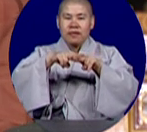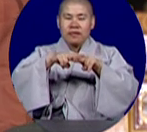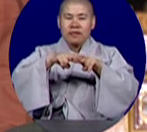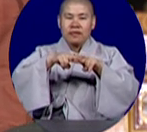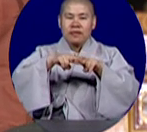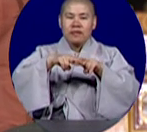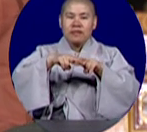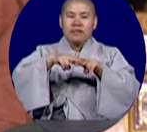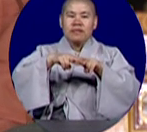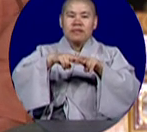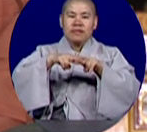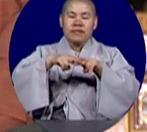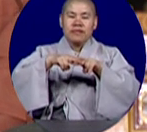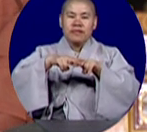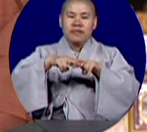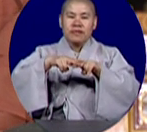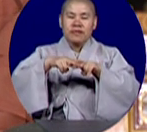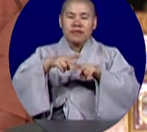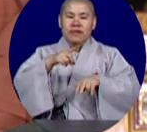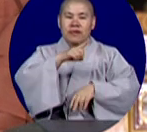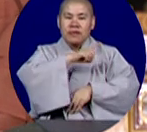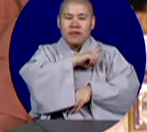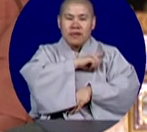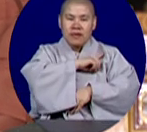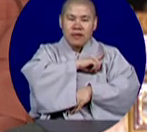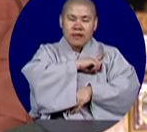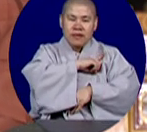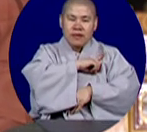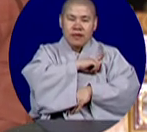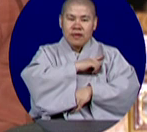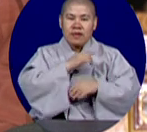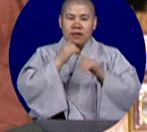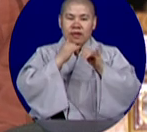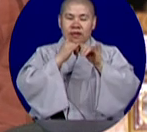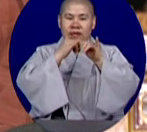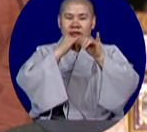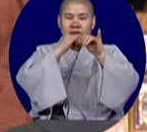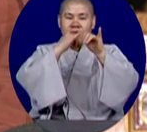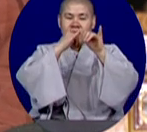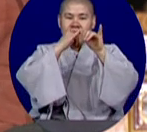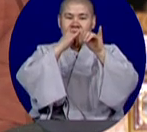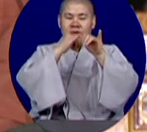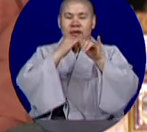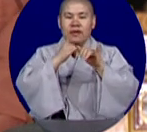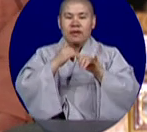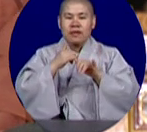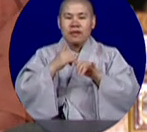성체정각 하시니 가장 훌륭한 정각을 이루시니